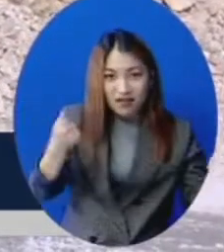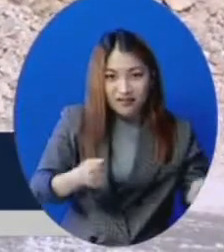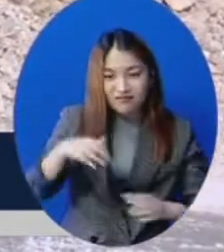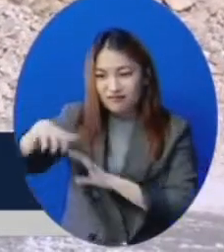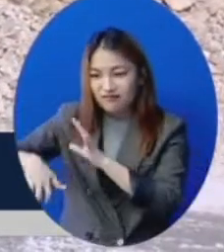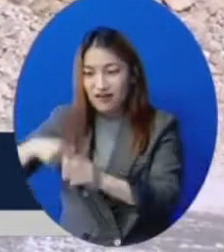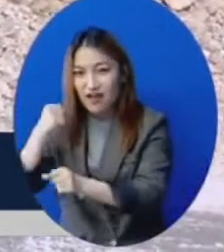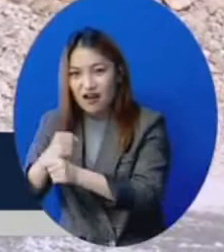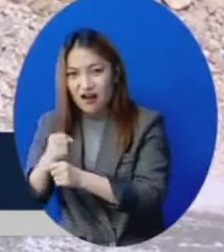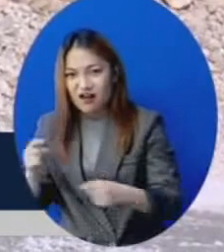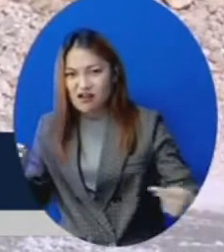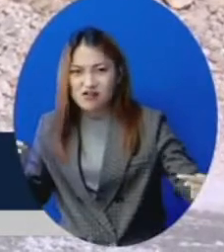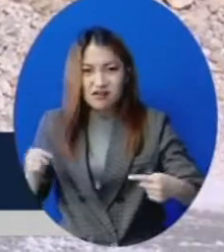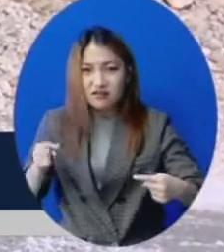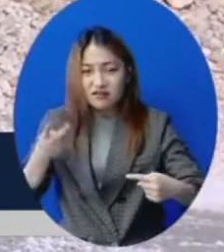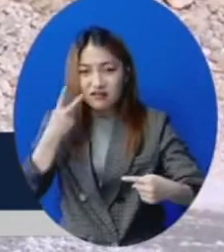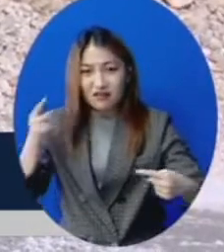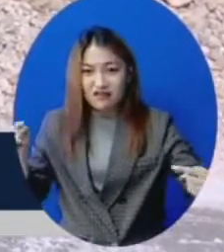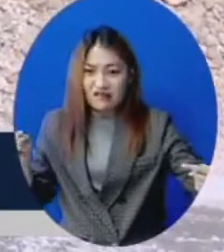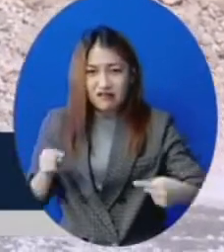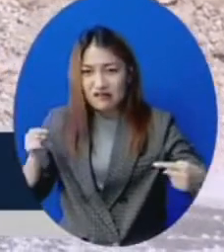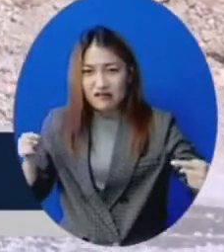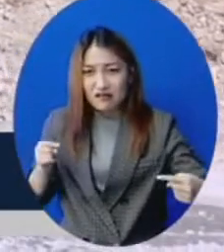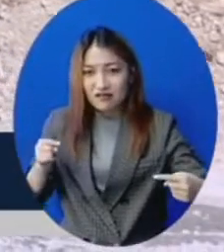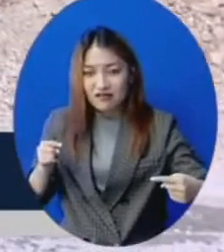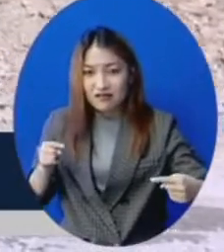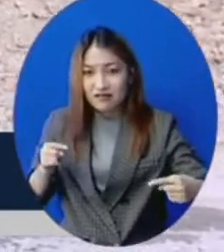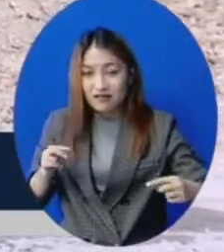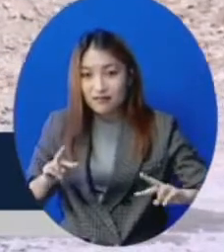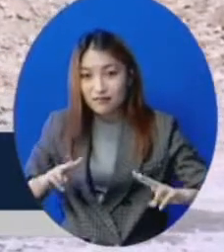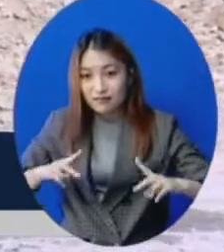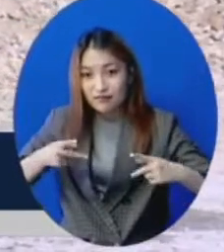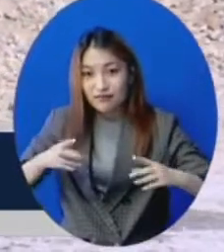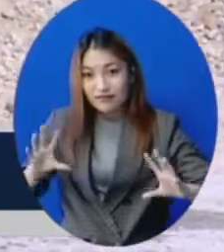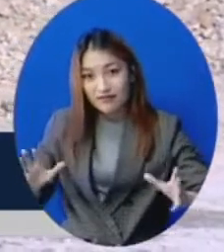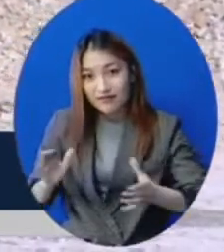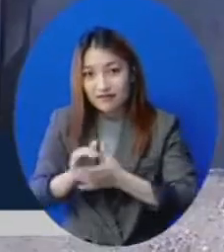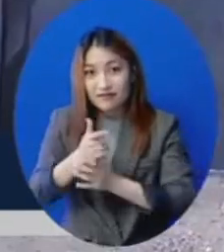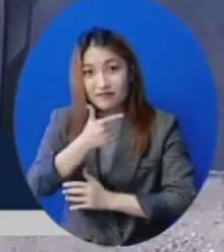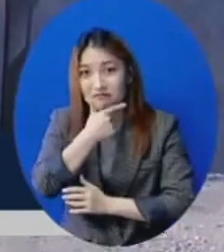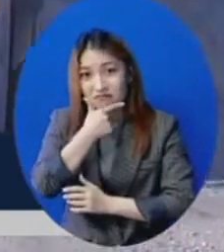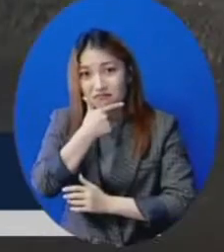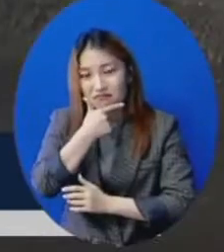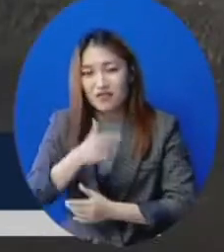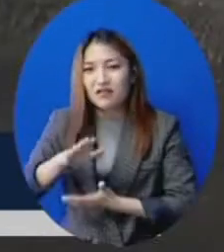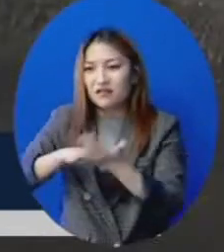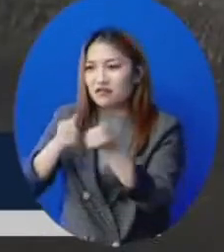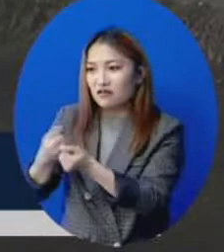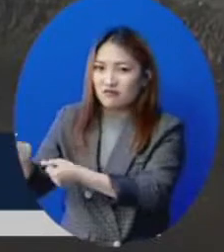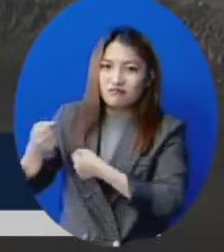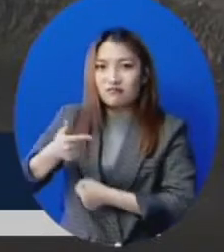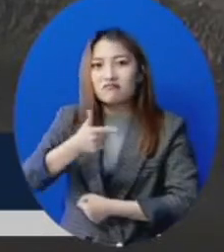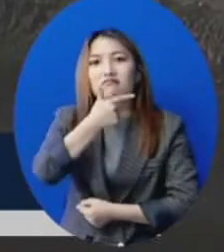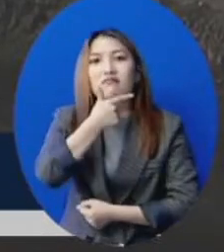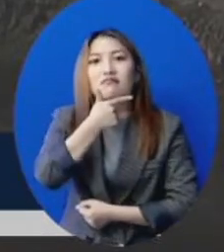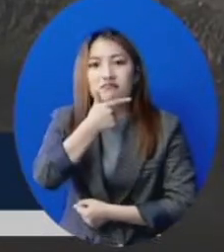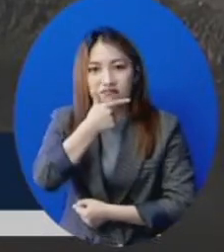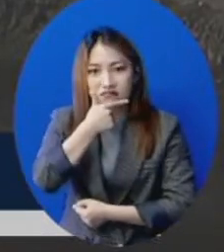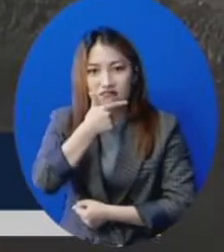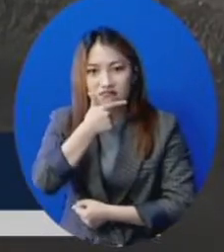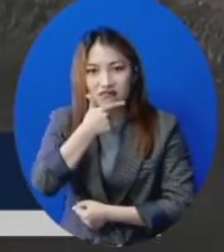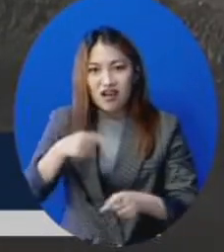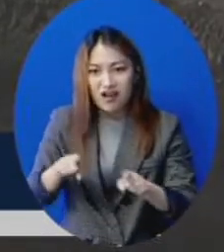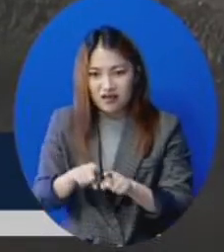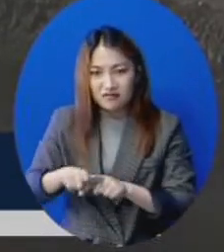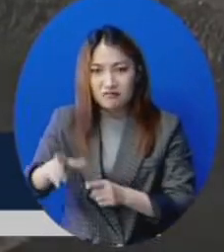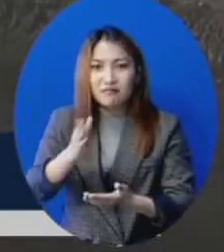нэгнөө үздэггүй. Энэ үйл ойлголцлыг засахгүйгээр хөрөнгө оруулалтыг Монгол улс татаж чадахгүй. Уул уурхайн салбарын хөрөнгө оруулагчдыг нийгмийн дайсан